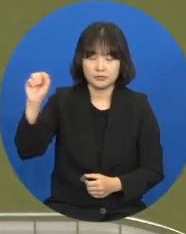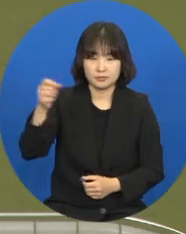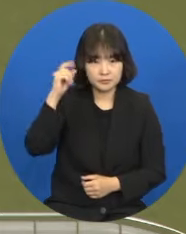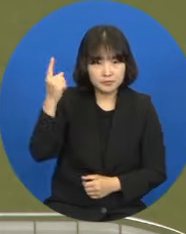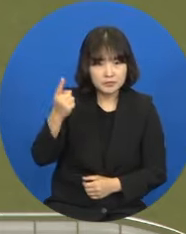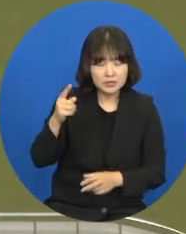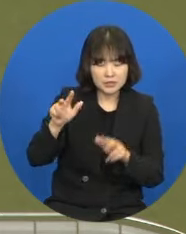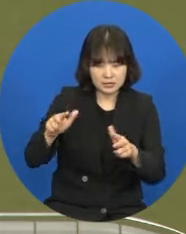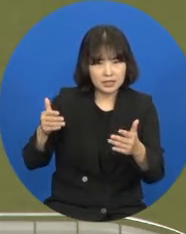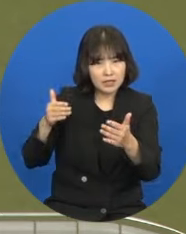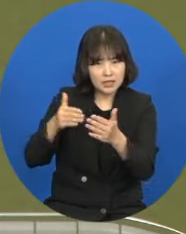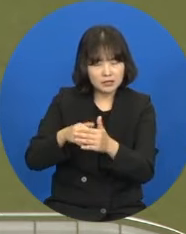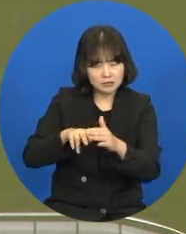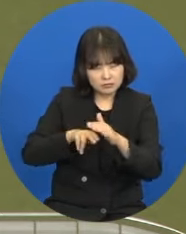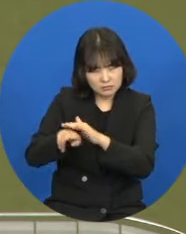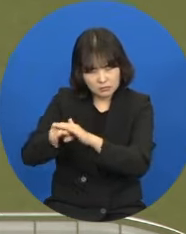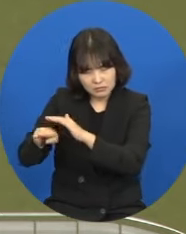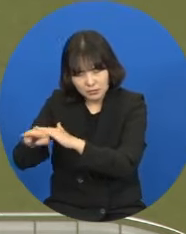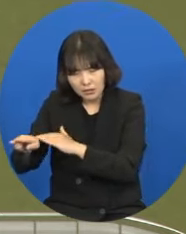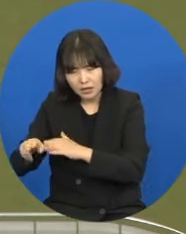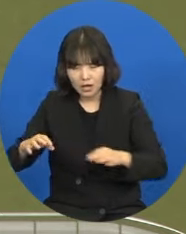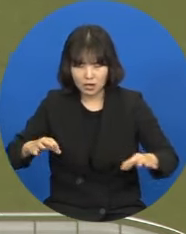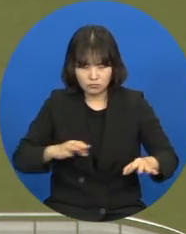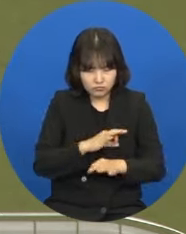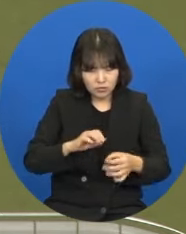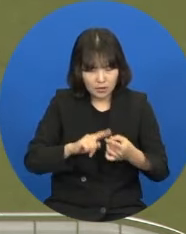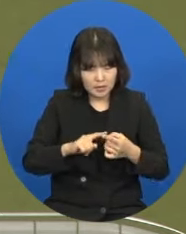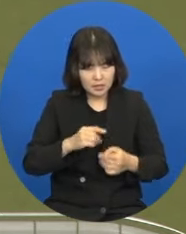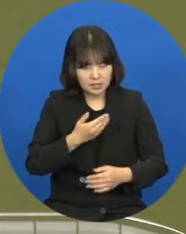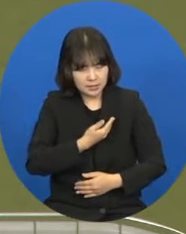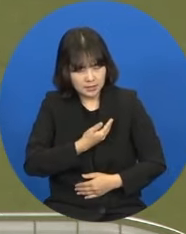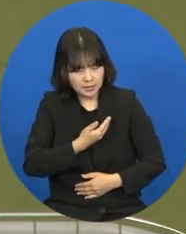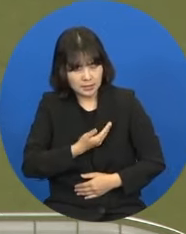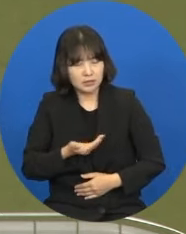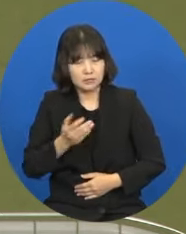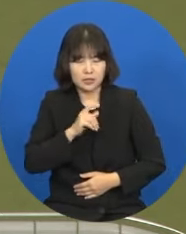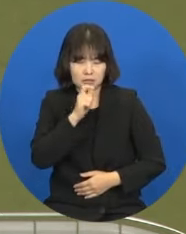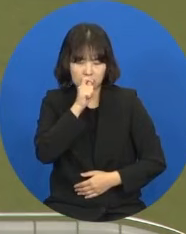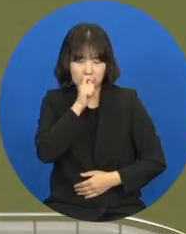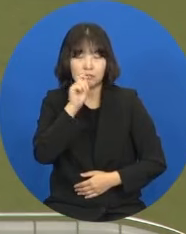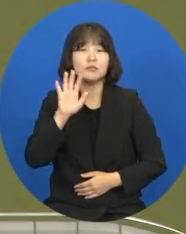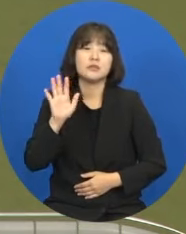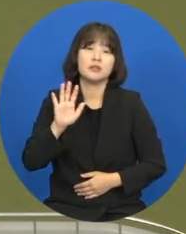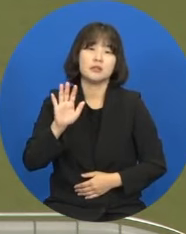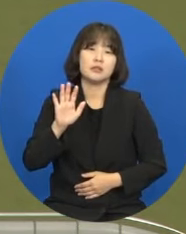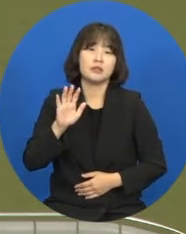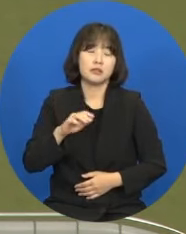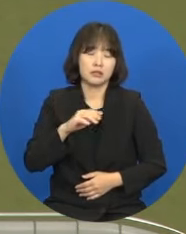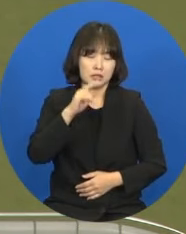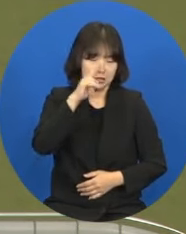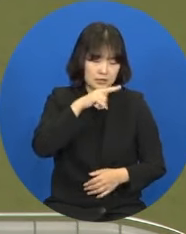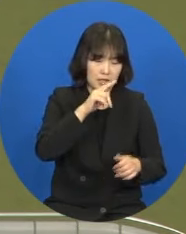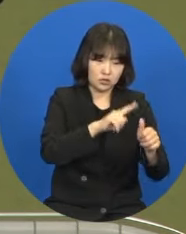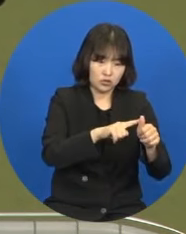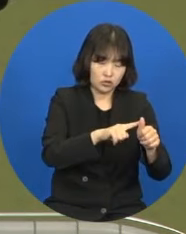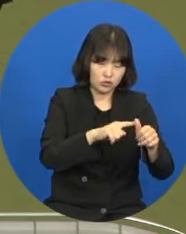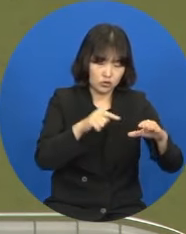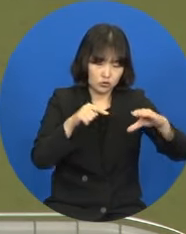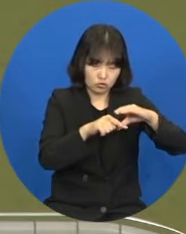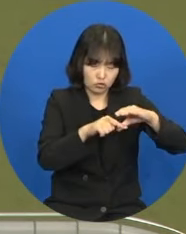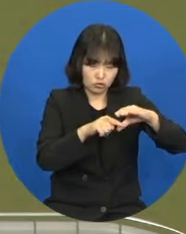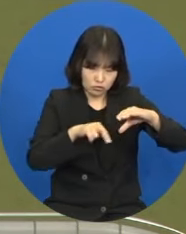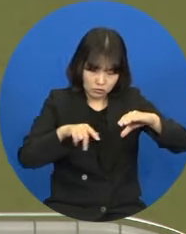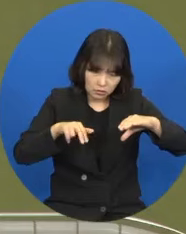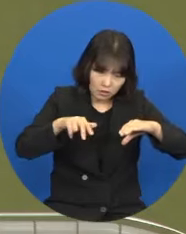지금까지 도망다니고 또 불리함을 참아 냈지만 침묵하지 않습니다 사월이 굴을 나간 다음에 거리를